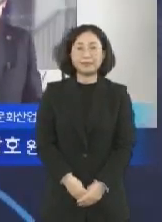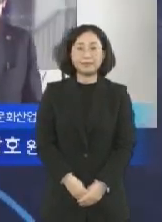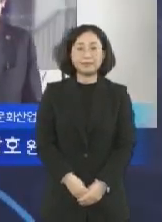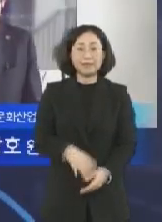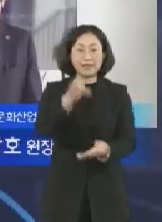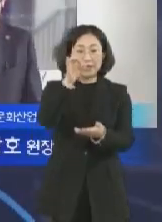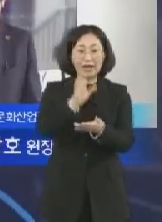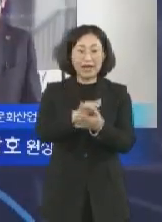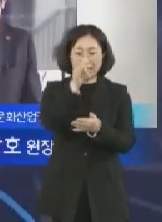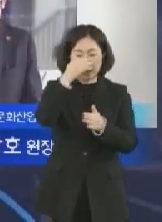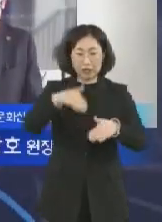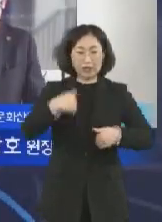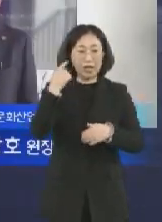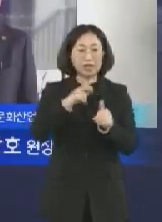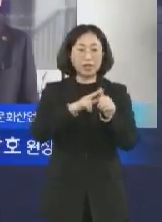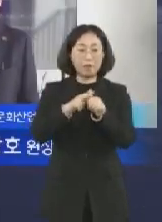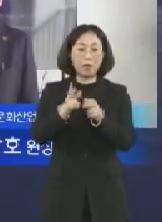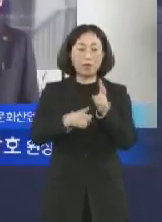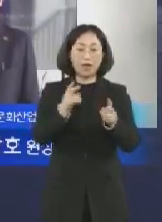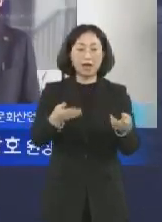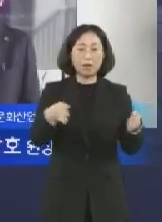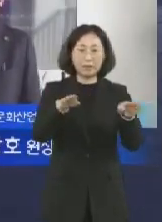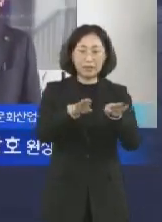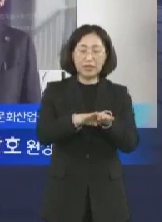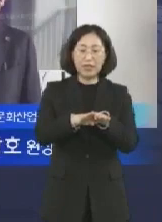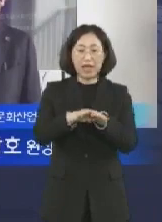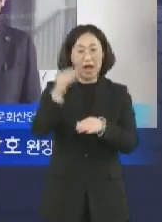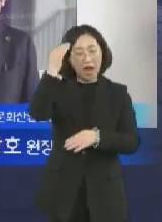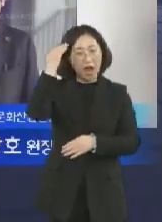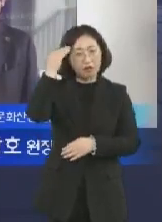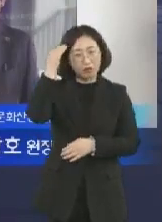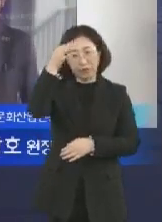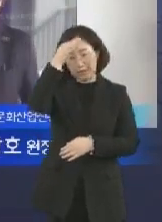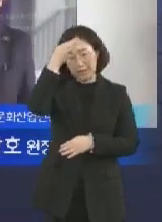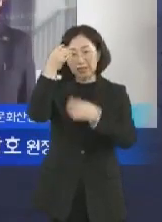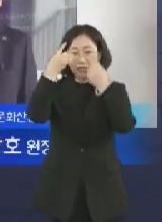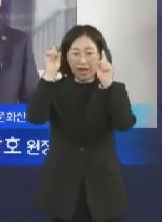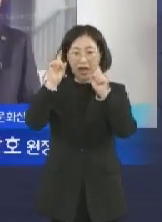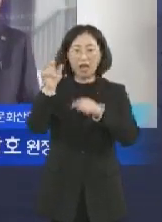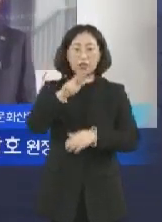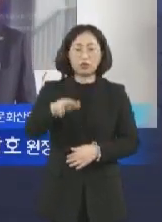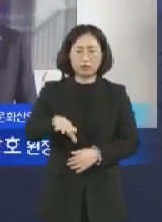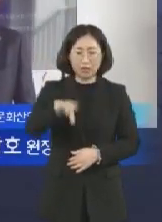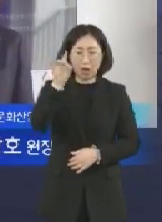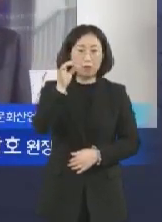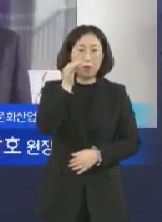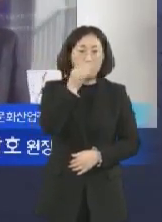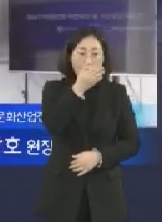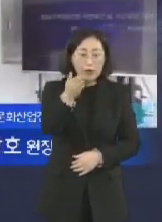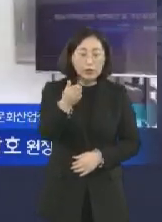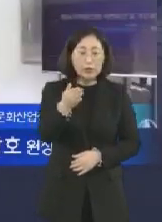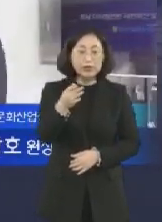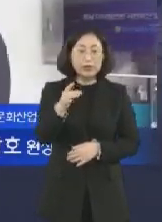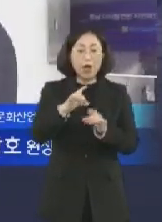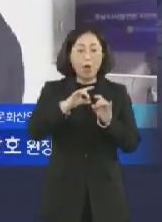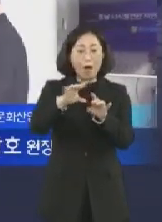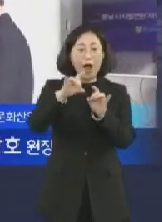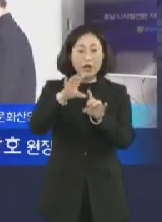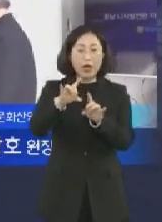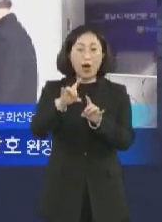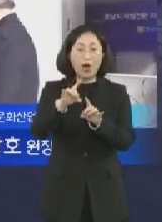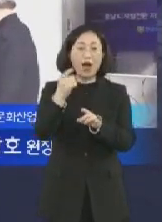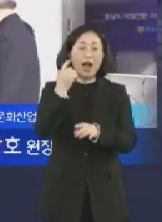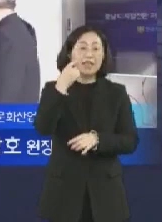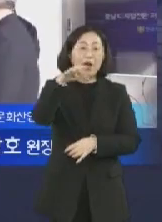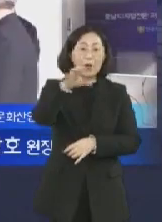천안에 있는 충남 정보문화사 넓진 응원과 한국기술교육대 가 천국 최초로 선보인 원격 가상 공간에서의 공공기관